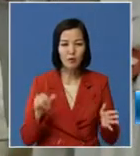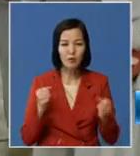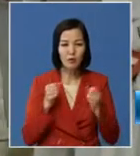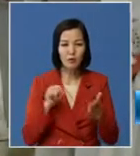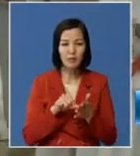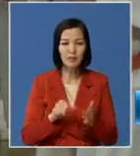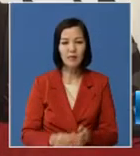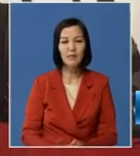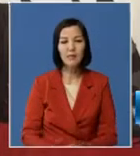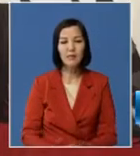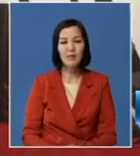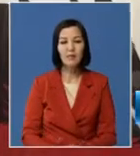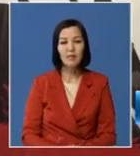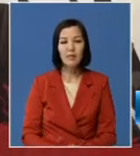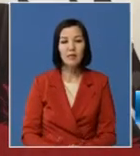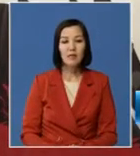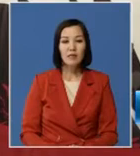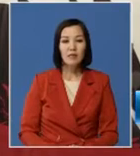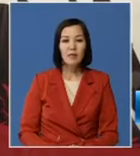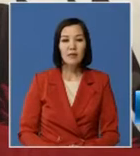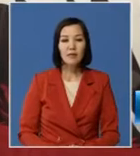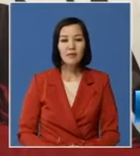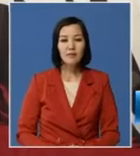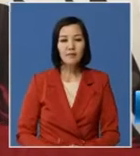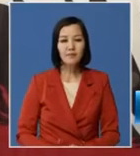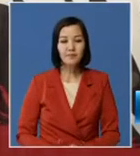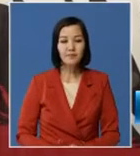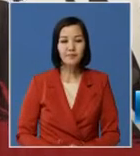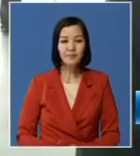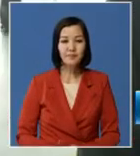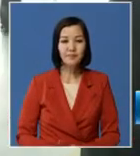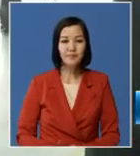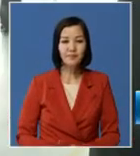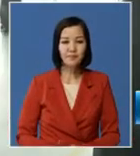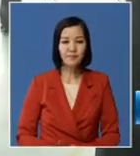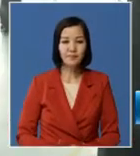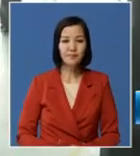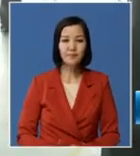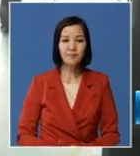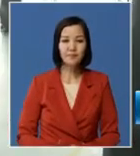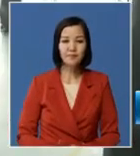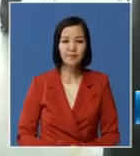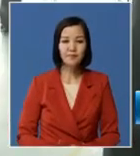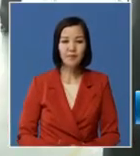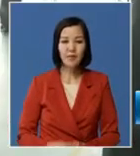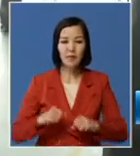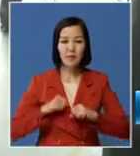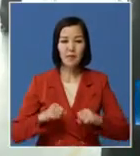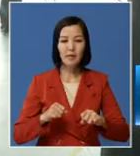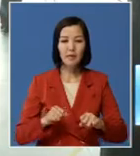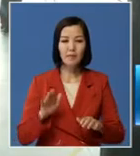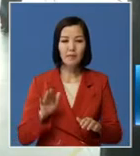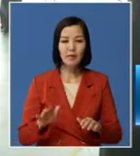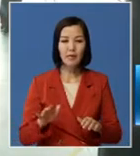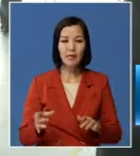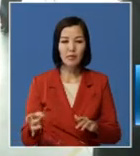қатысты. Республиканский турнир «Батыр бала» считается традиционным. Батыр бала